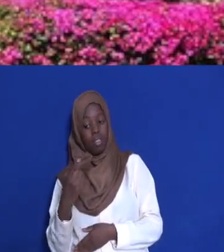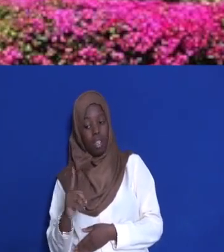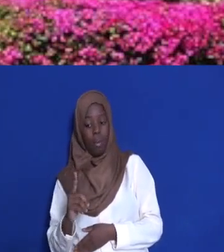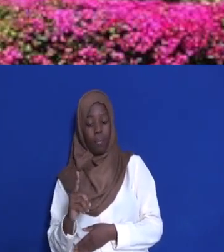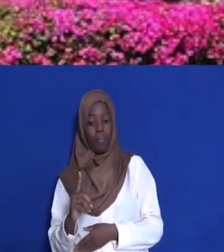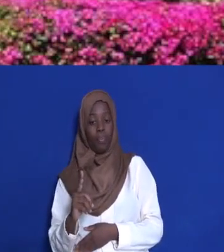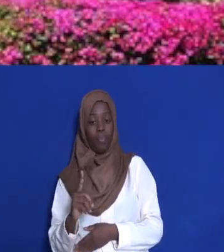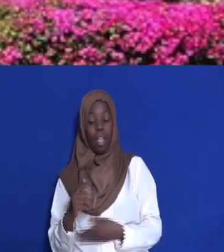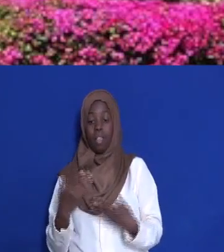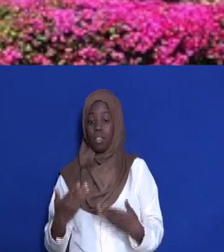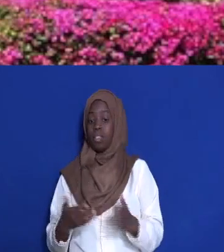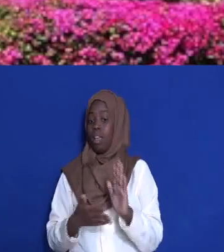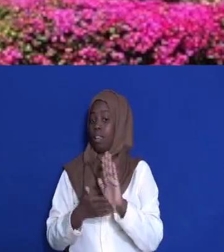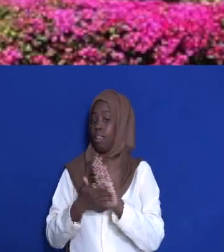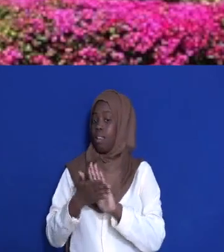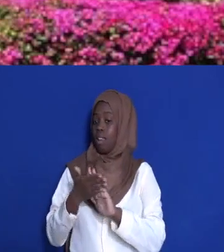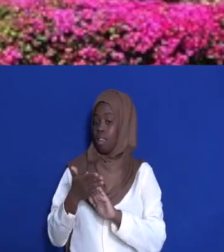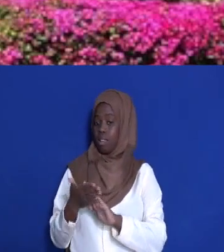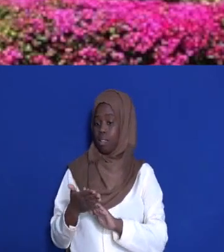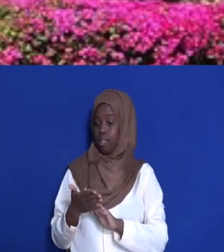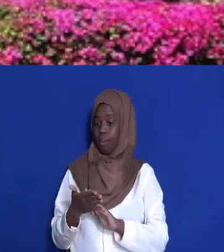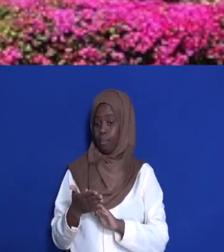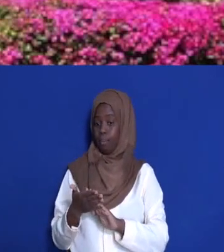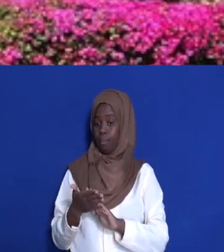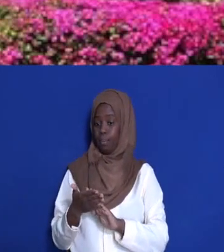Ehe, sawa, sasa